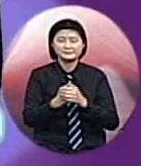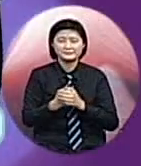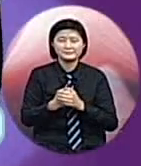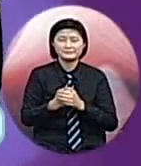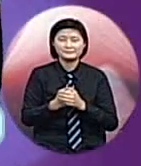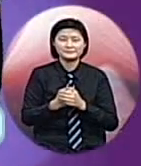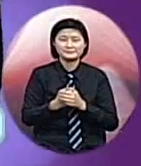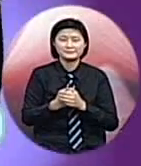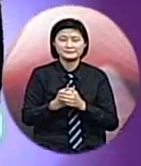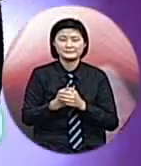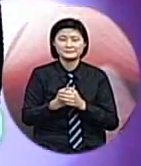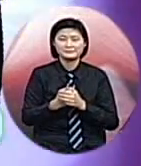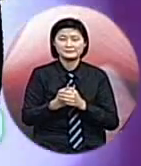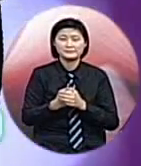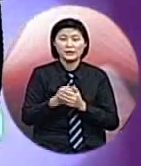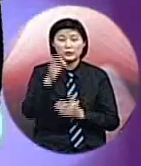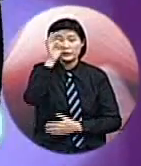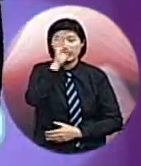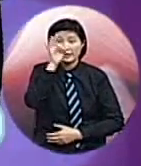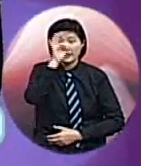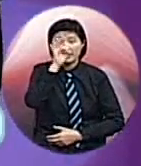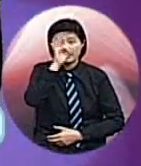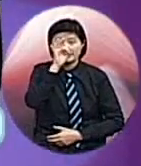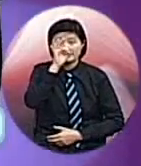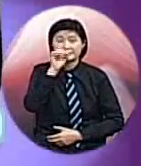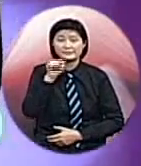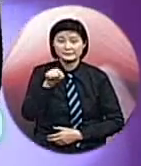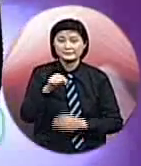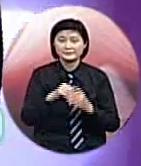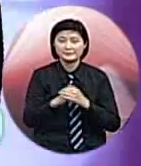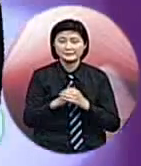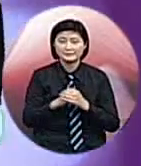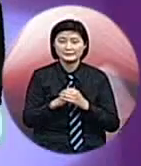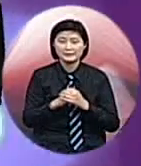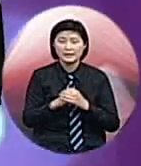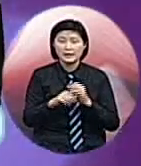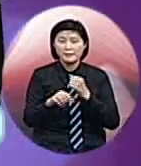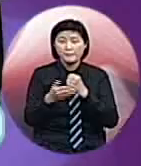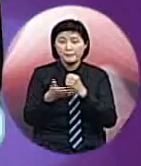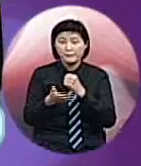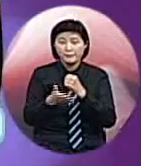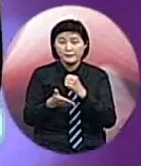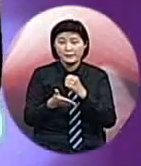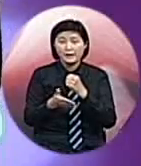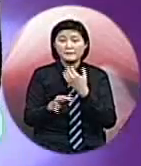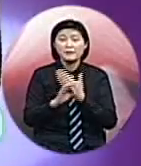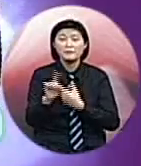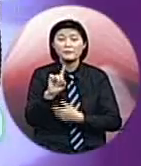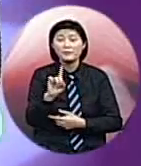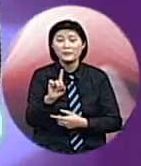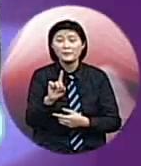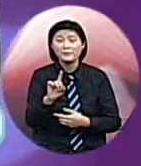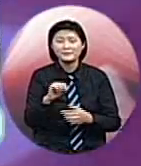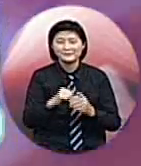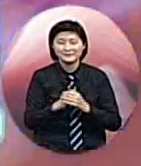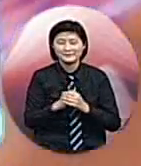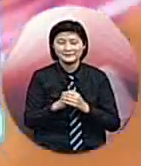저 돼지가. 예. 돼지가 방귀를 끼면은. 예. 뭐가 되는 거예요?